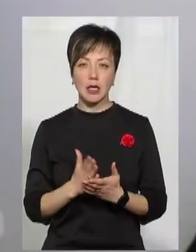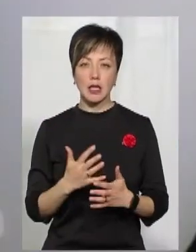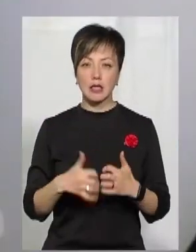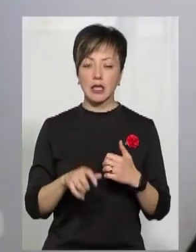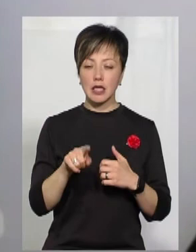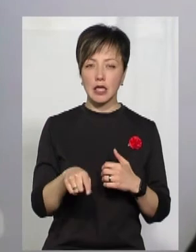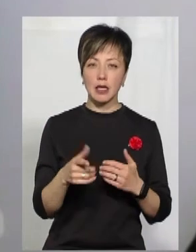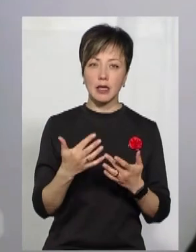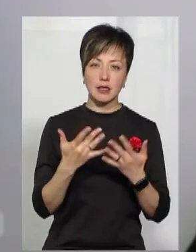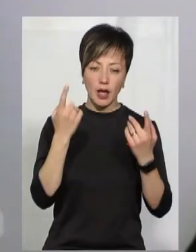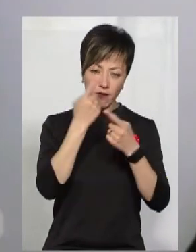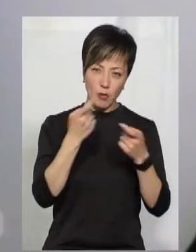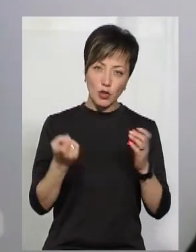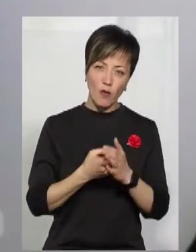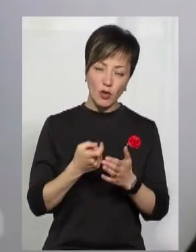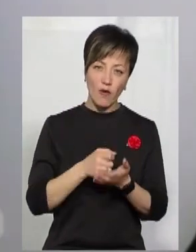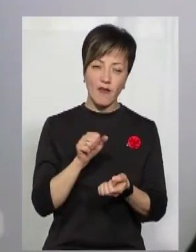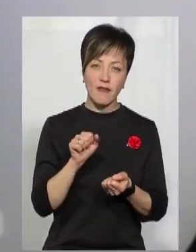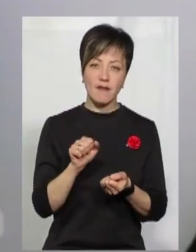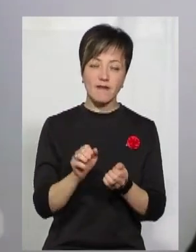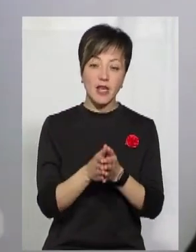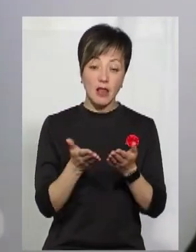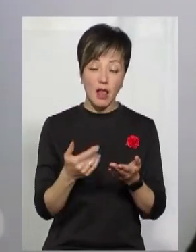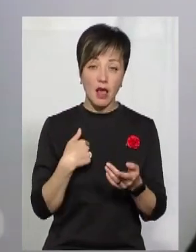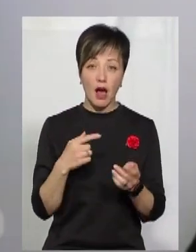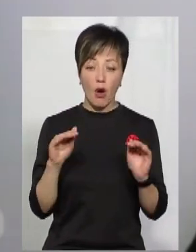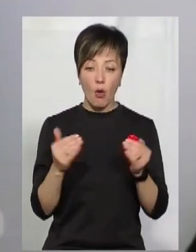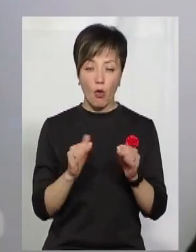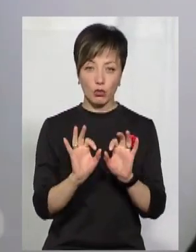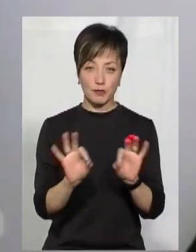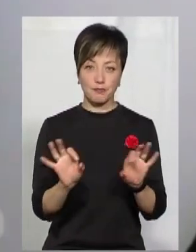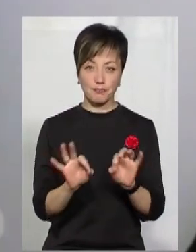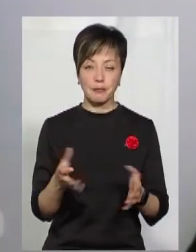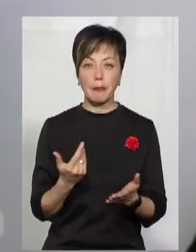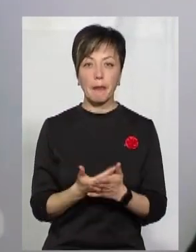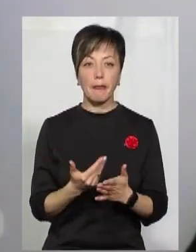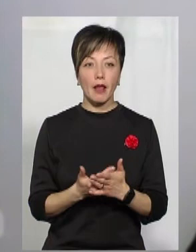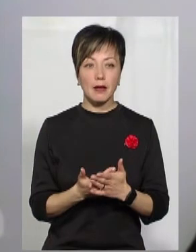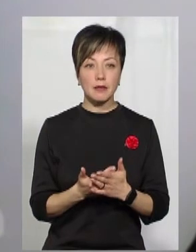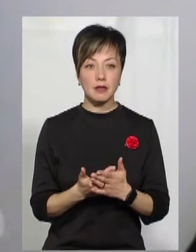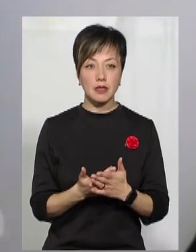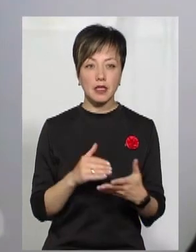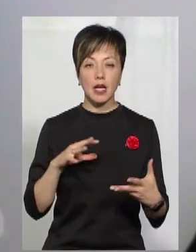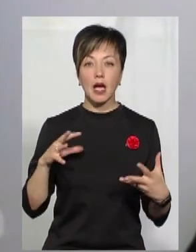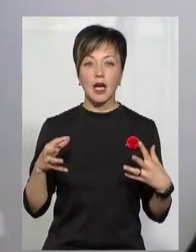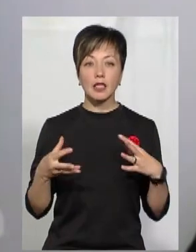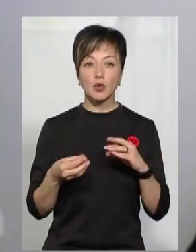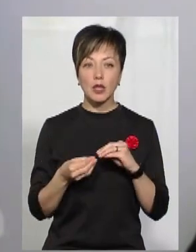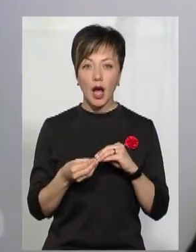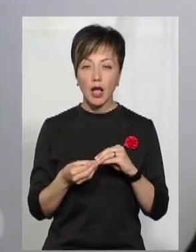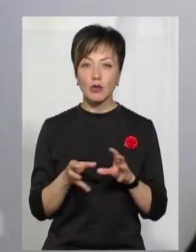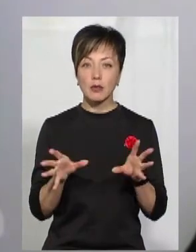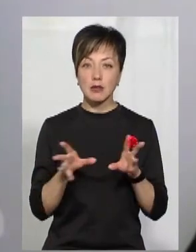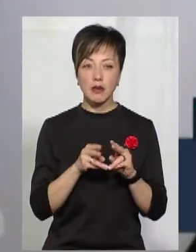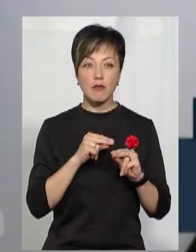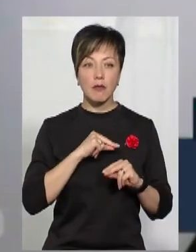і інформаційно-довідкові видання. І я так коротко по них пройдуся. До прикладу, результатом співпраці